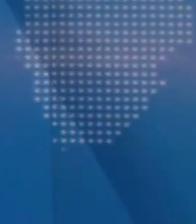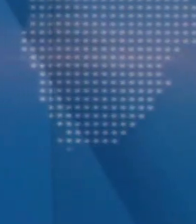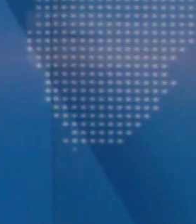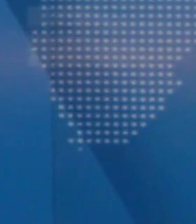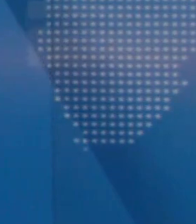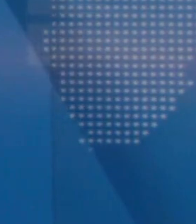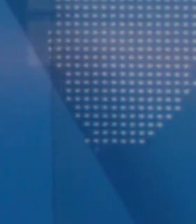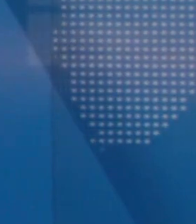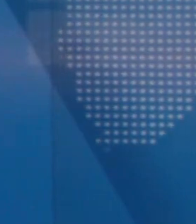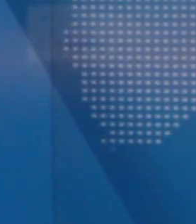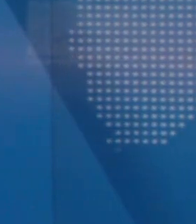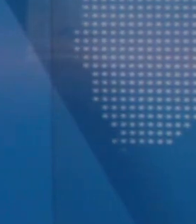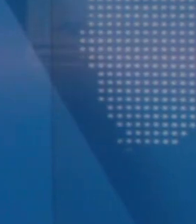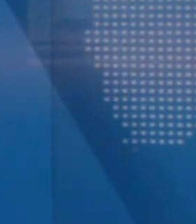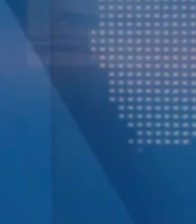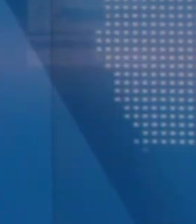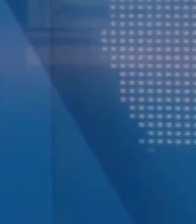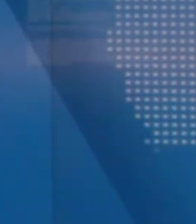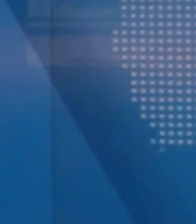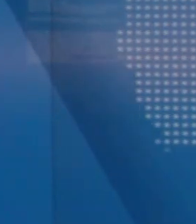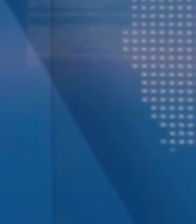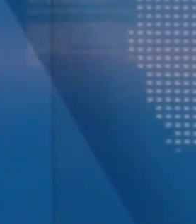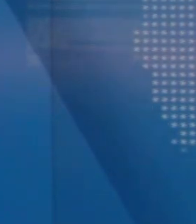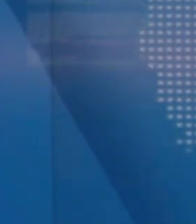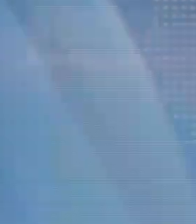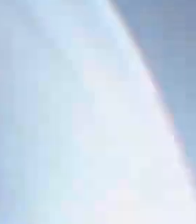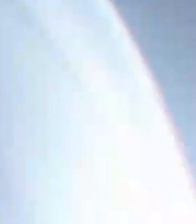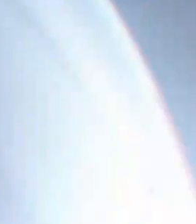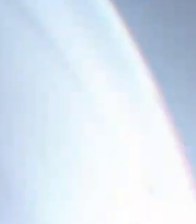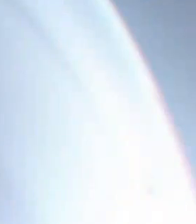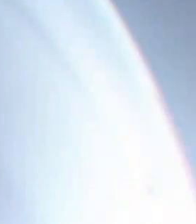에비스 구성 공유 수를 맞습니다 여러분 고맙습니다